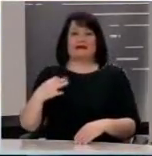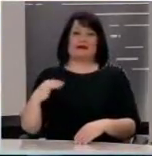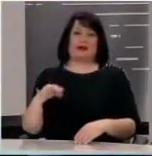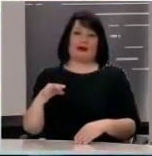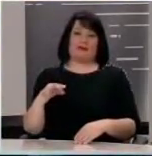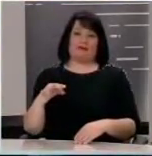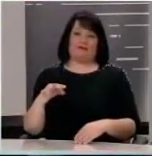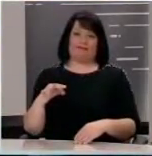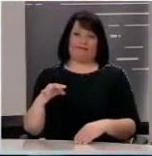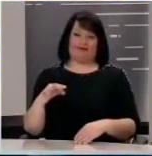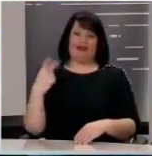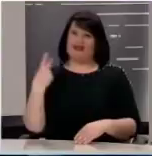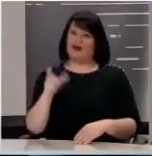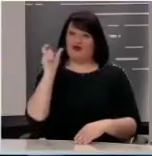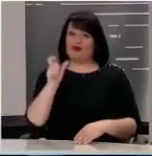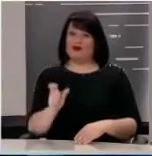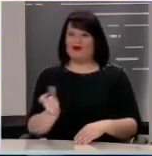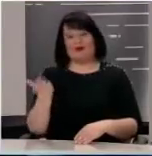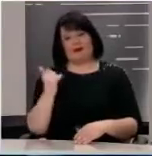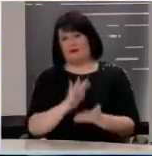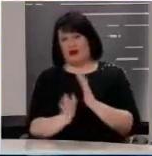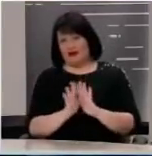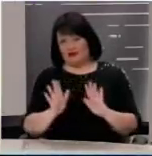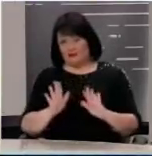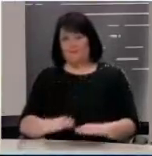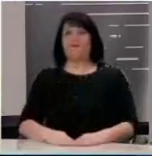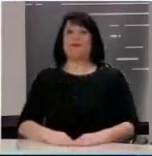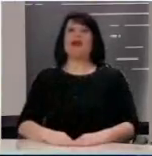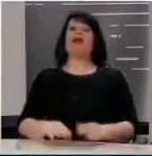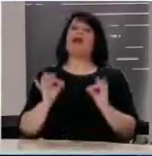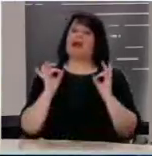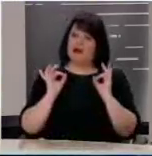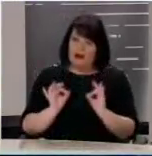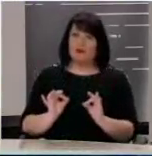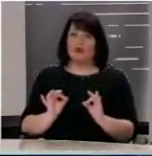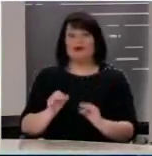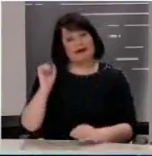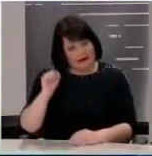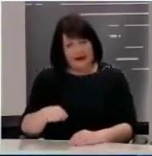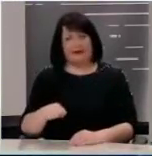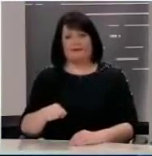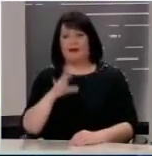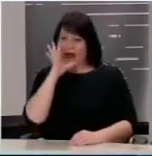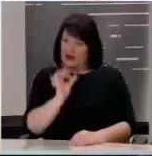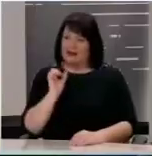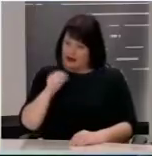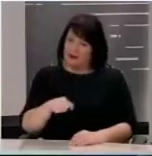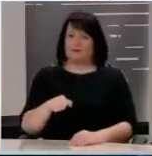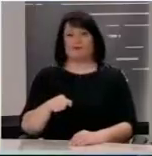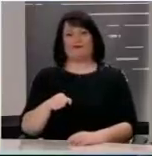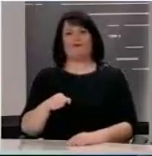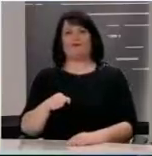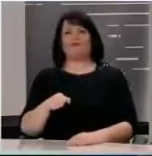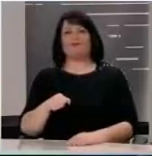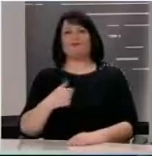προφανώς στο δικό σας λεξιλόγιο. Λοιπόν, κυρίες και κύριοι συνάδελφοι, ναι, είναι αλήθεια.